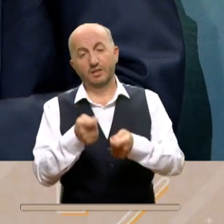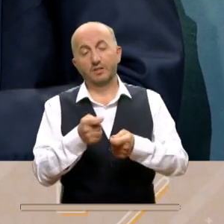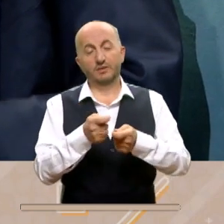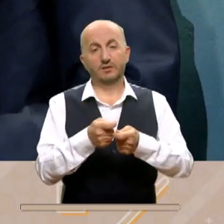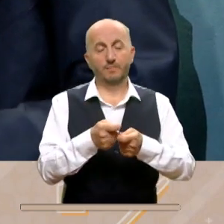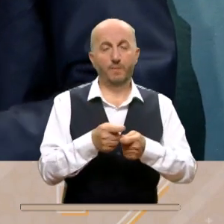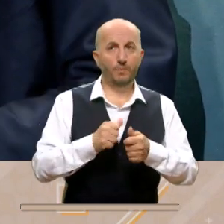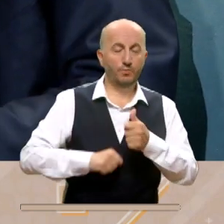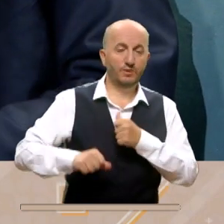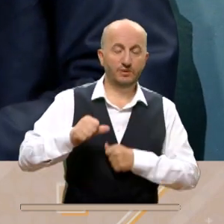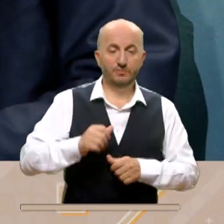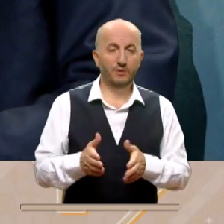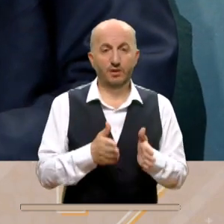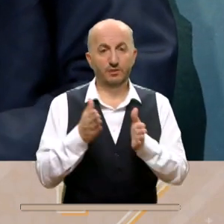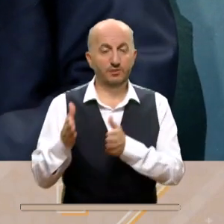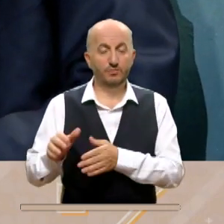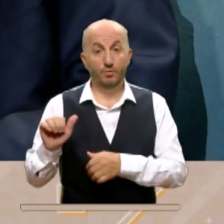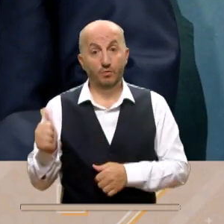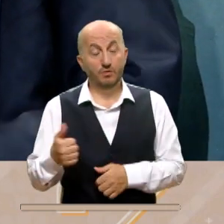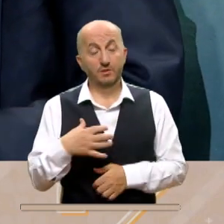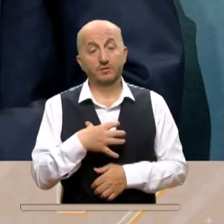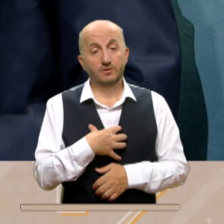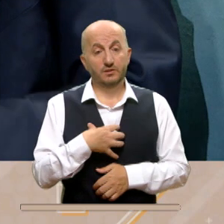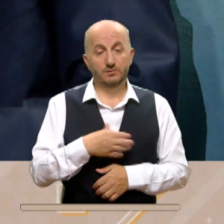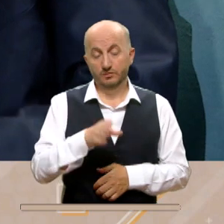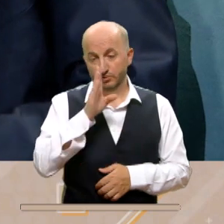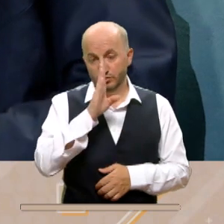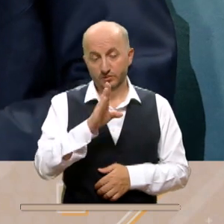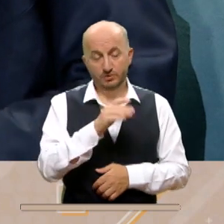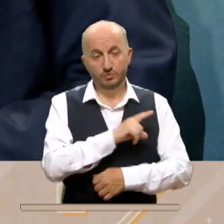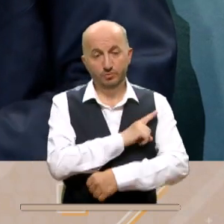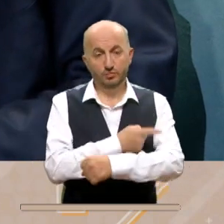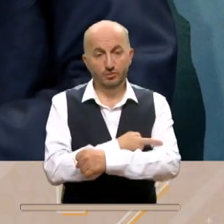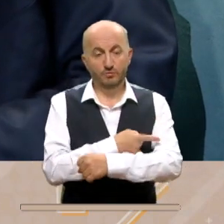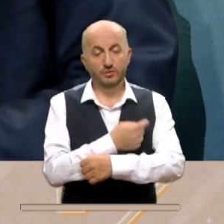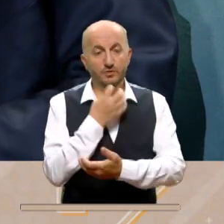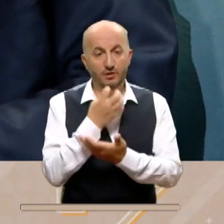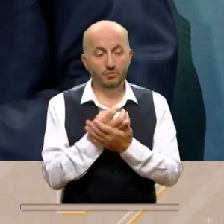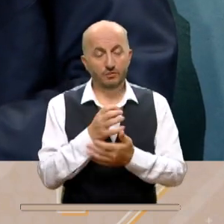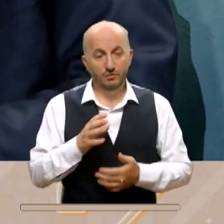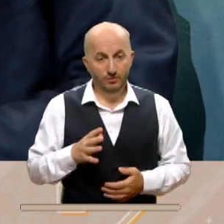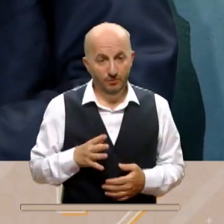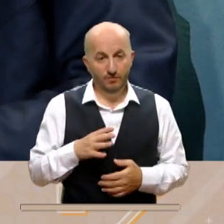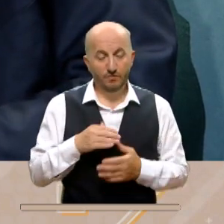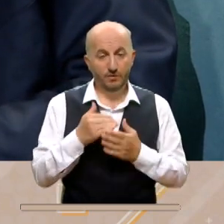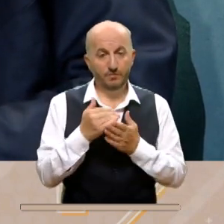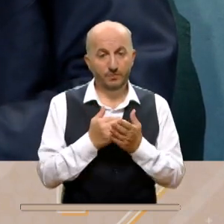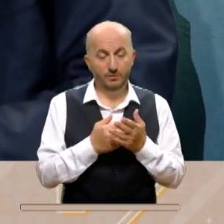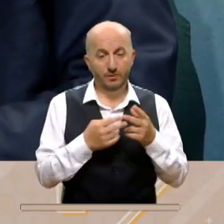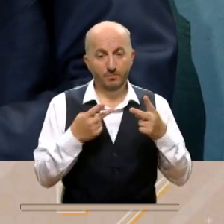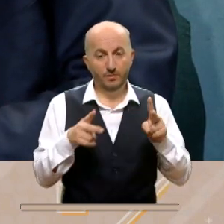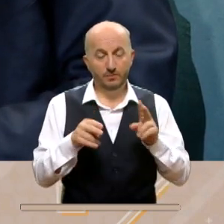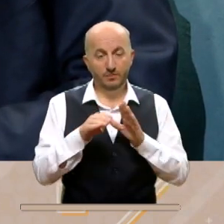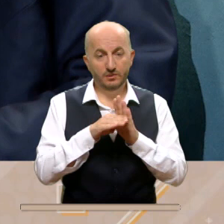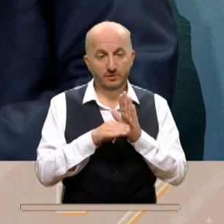üniversitemizde ayrı bir öneme sahip. Ciddi, güçlü bir kadrosu var. Kadroyu program açma kriterleriyle